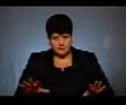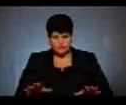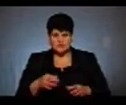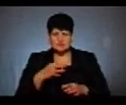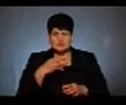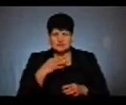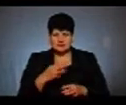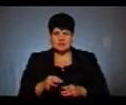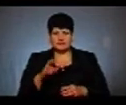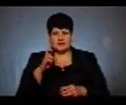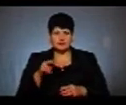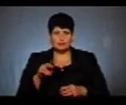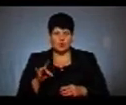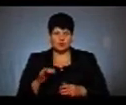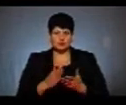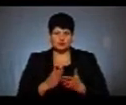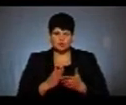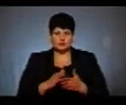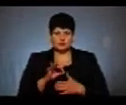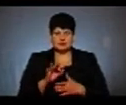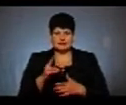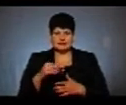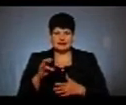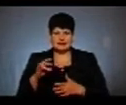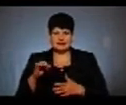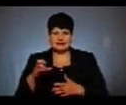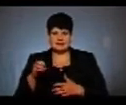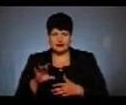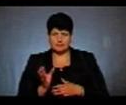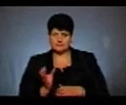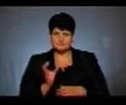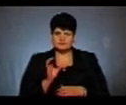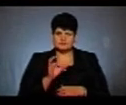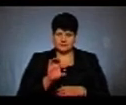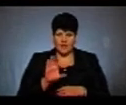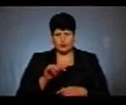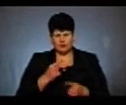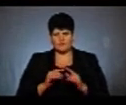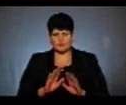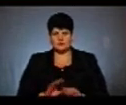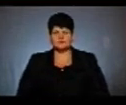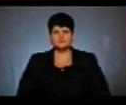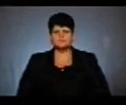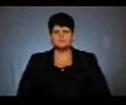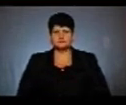продуктів Держпродспоживслужби в області Олександр Дністрян. Дивимося коментар, потім повернемося.